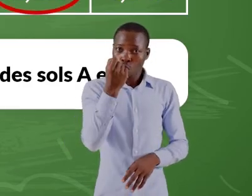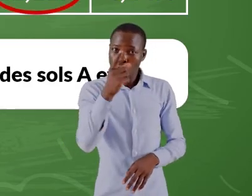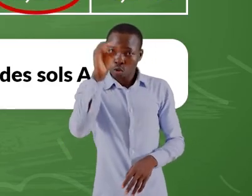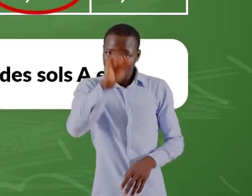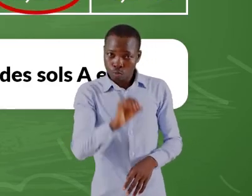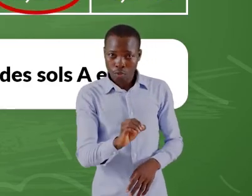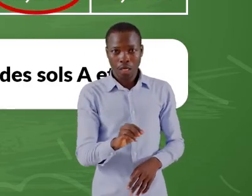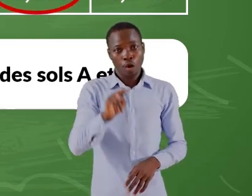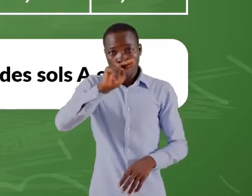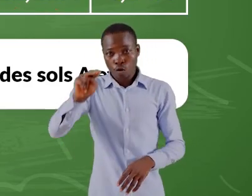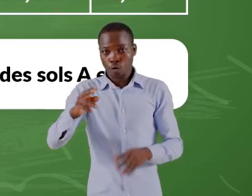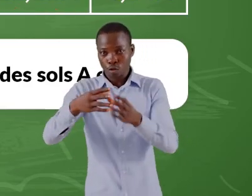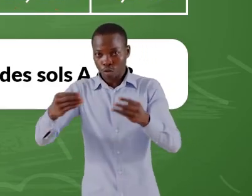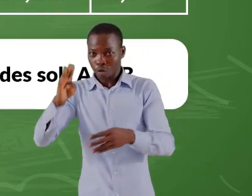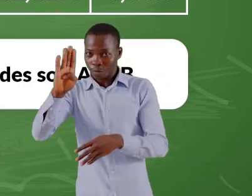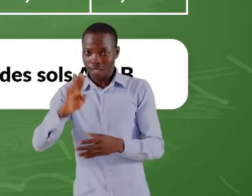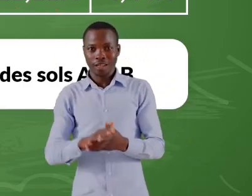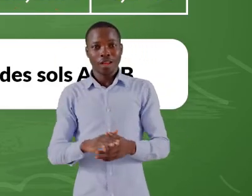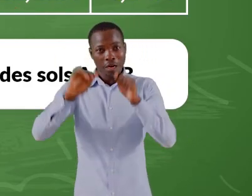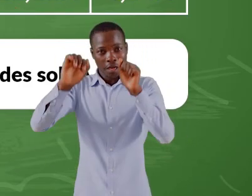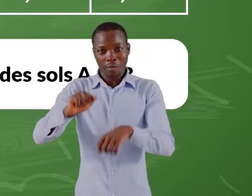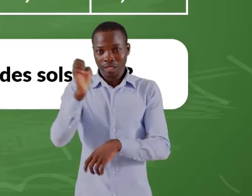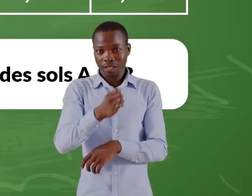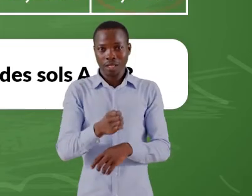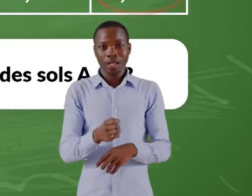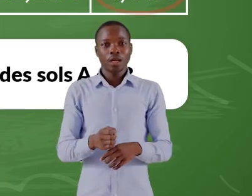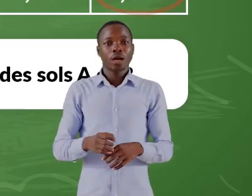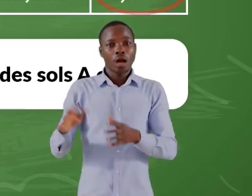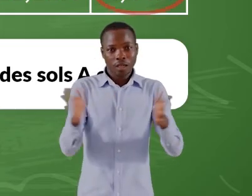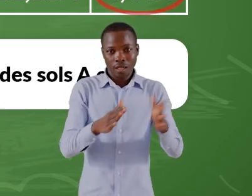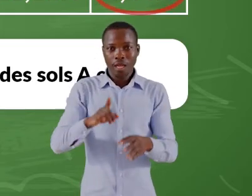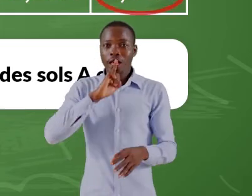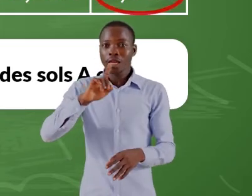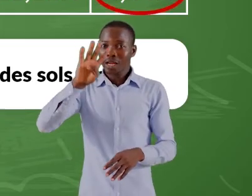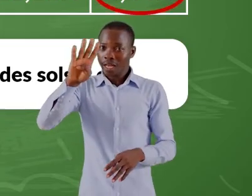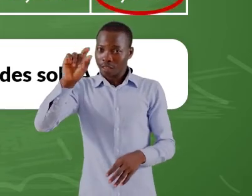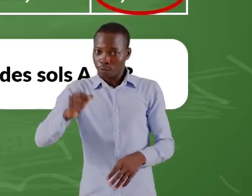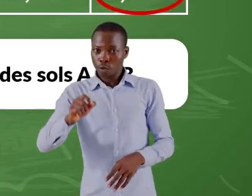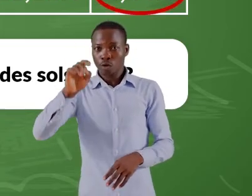11,11%. Au niveau du sol B, la capacité en air est de